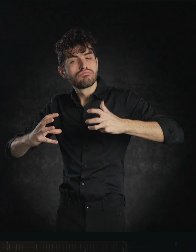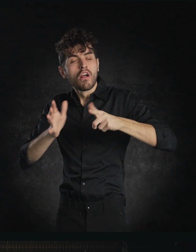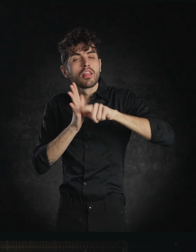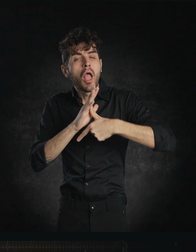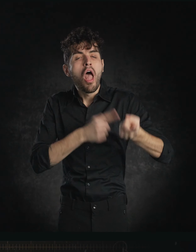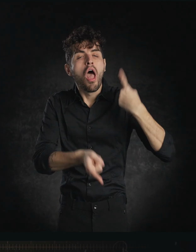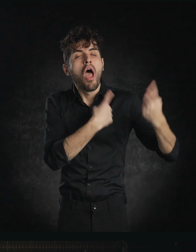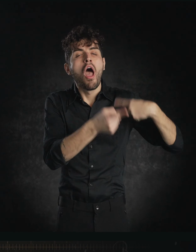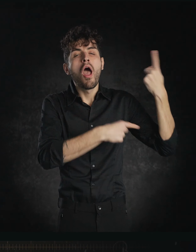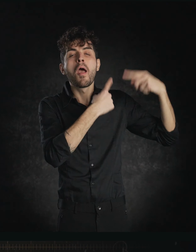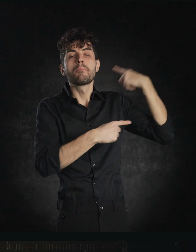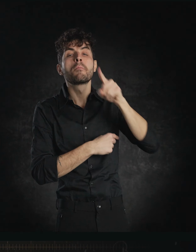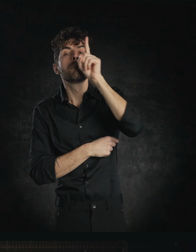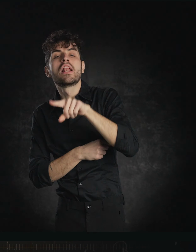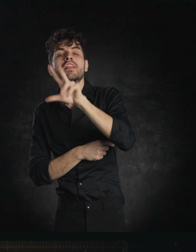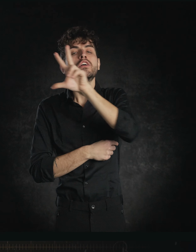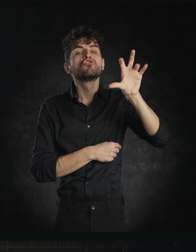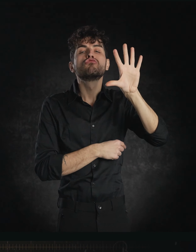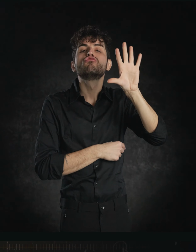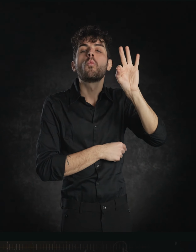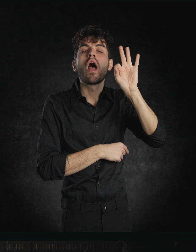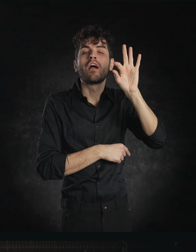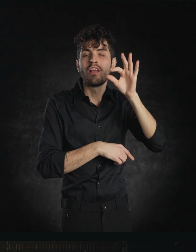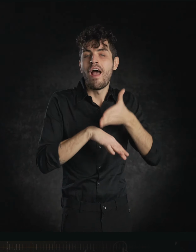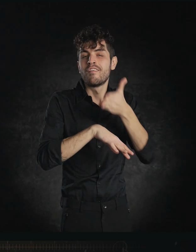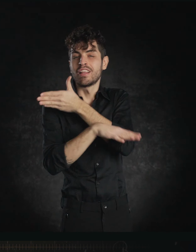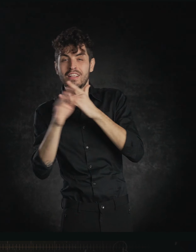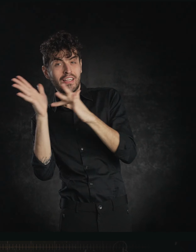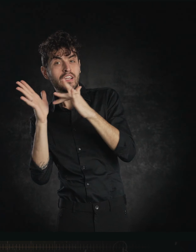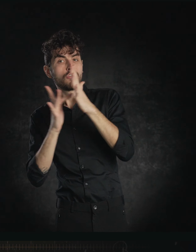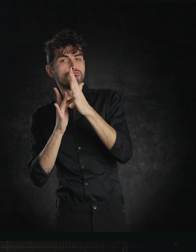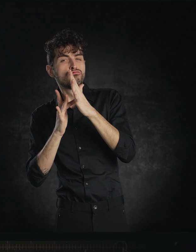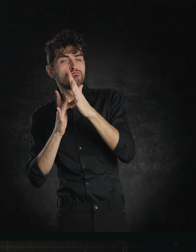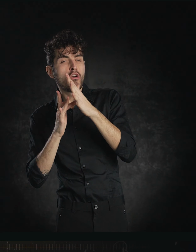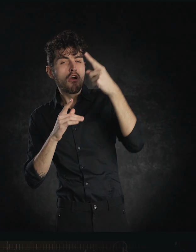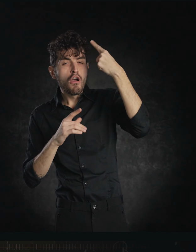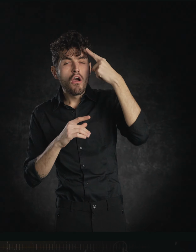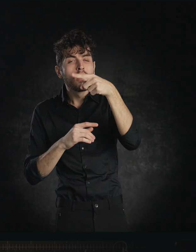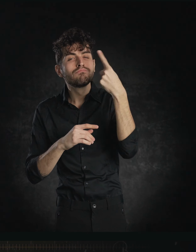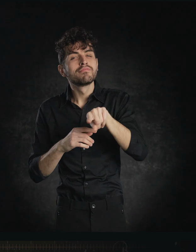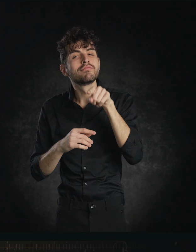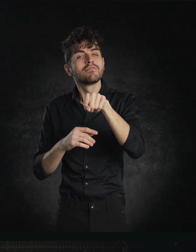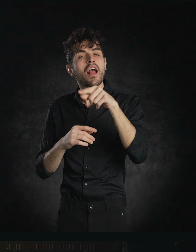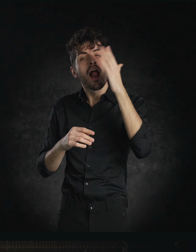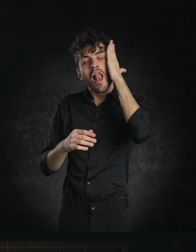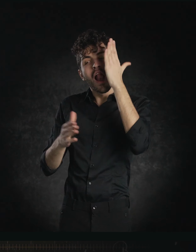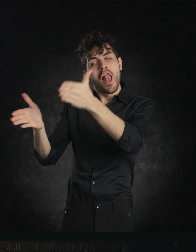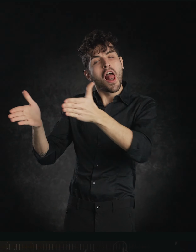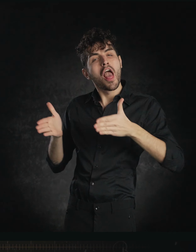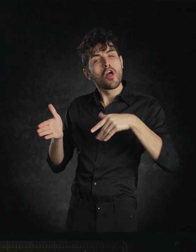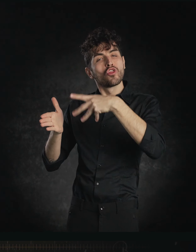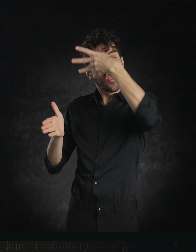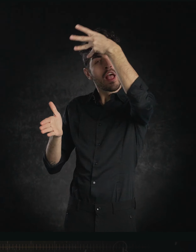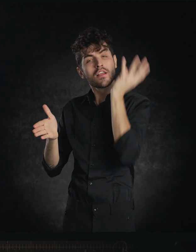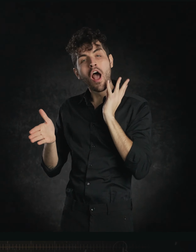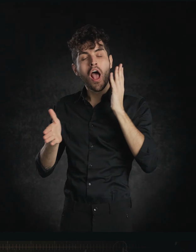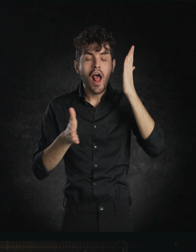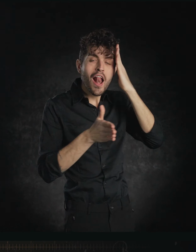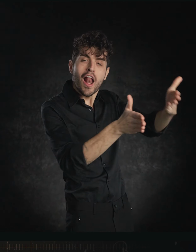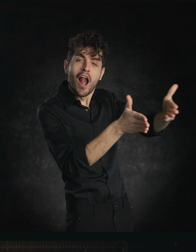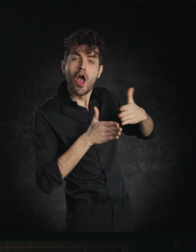ritornare al 1350 avanti Cristo. Vediamo quindi il letto di Ka ed il letto di